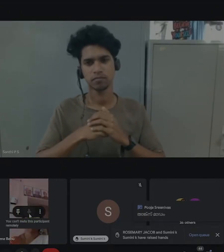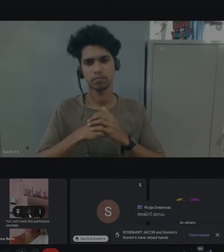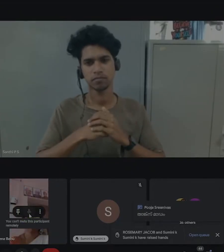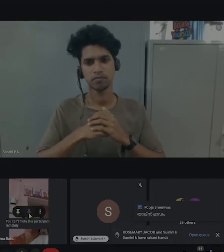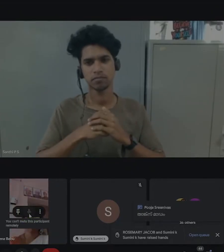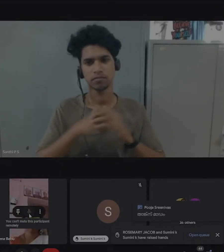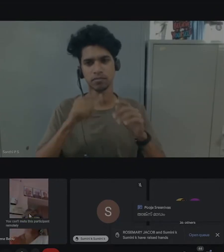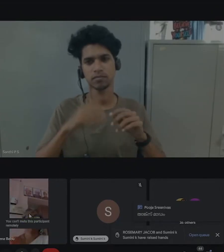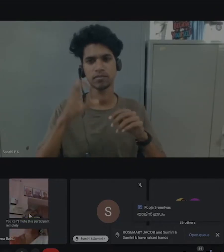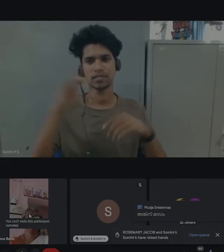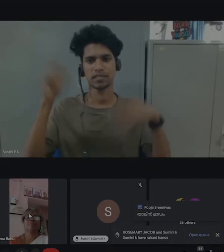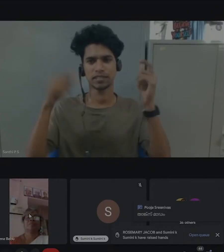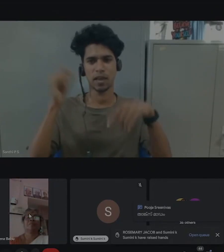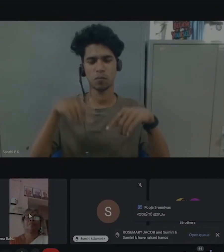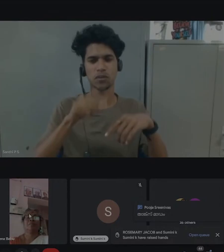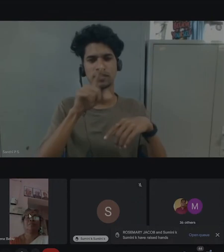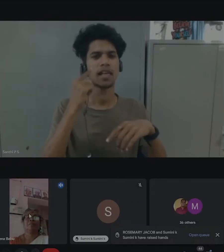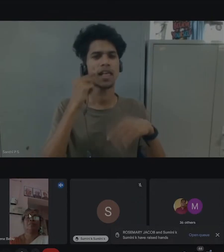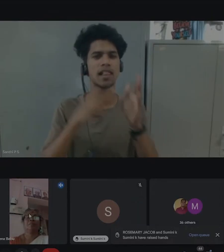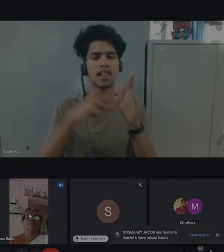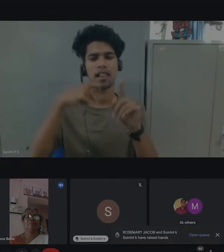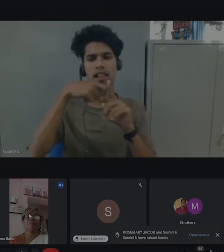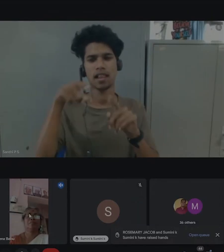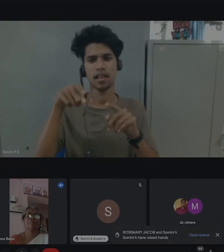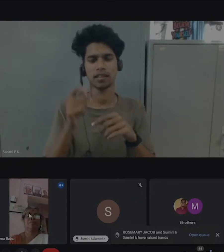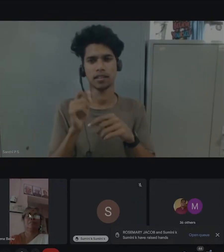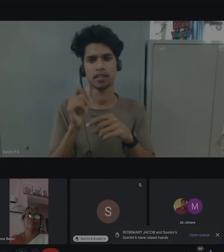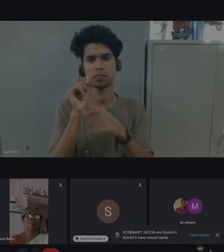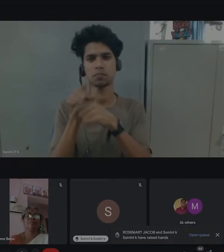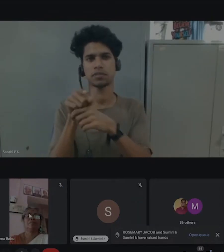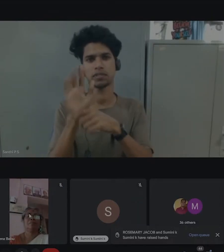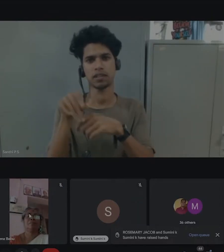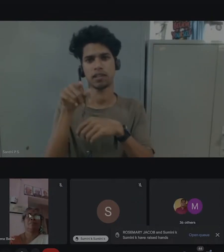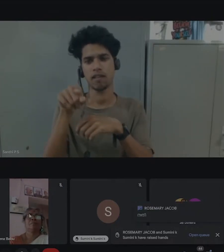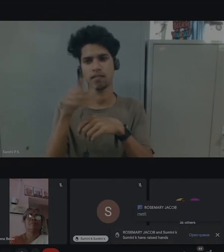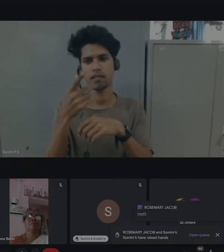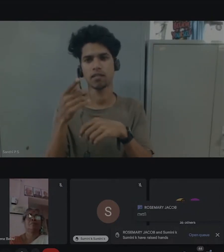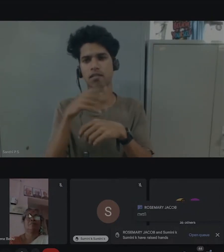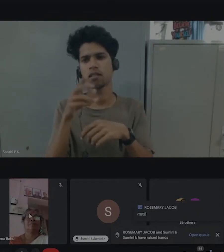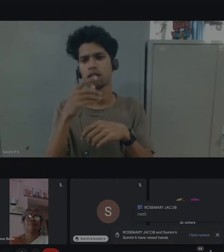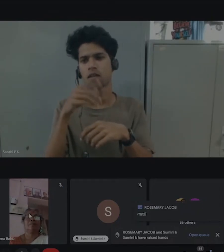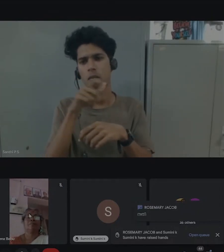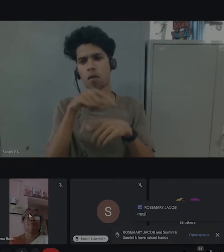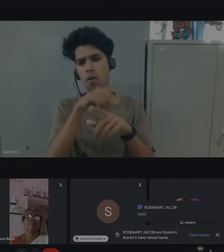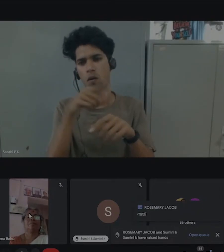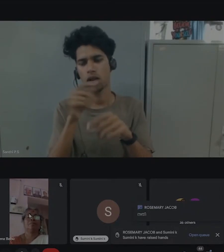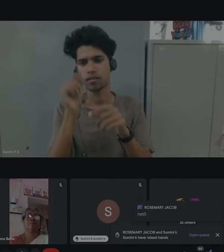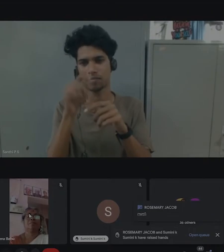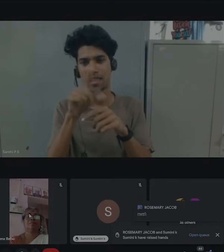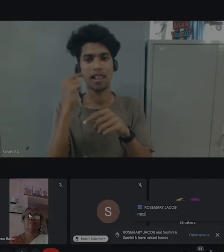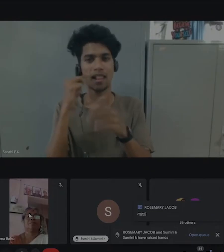ചാറ്റ് ബോക്സിൽ ഒരു ലിങ്ക് വന്നിട്ടുണ്ട്, ഒരു ചോദ്യാവലിയാണ്. എല്ലാ പാർട്ടിസിപ്പൻസും ആ ലിങ്കിൽ ക്ലിക്ക് ചെയ്ത്